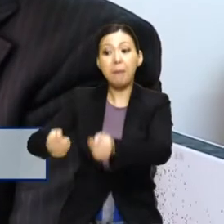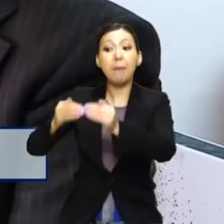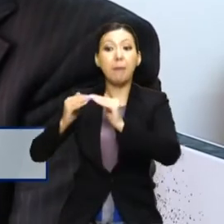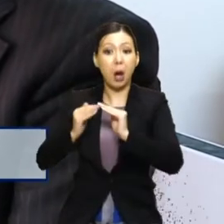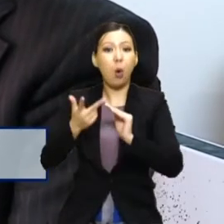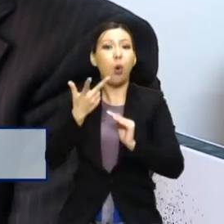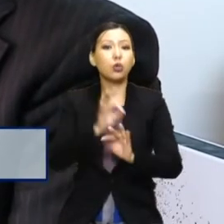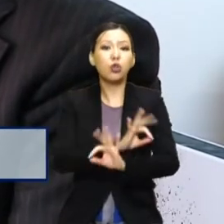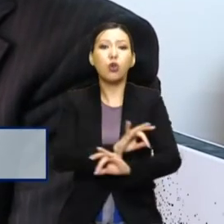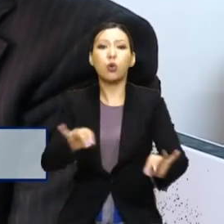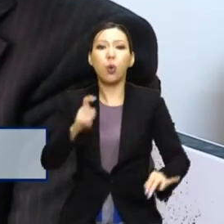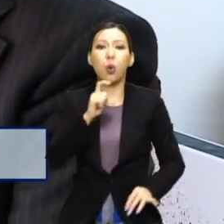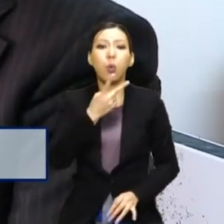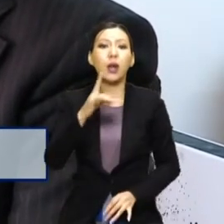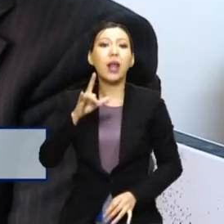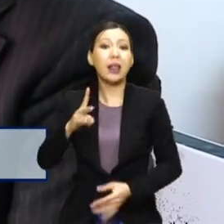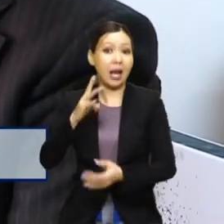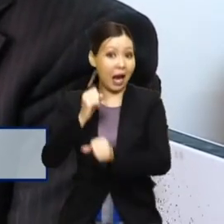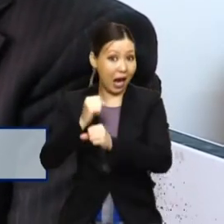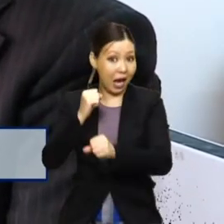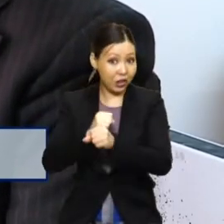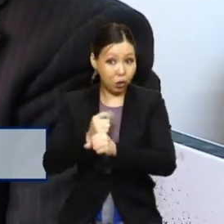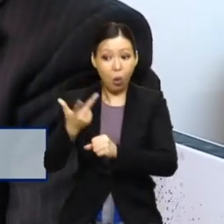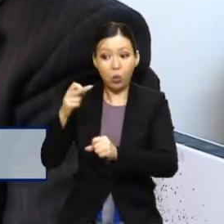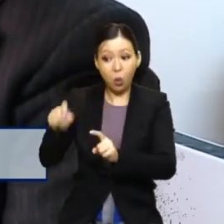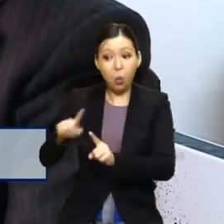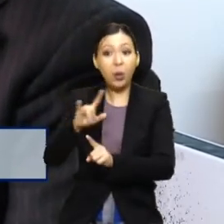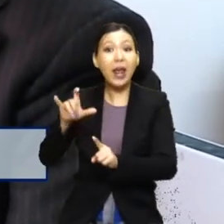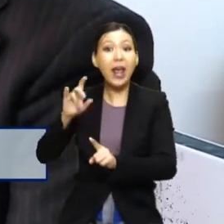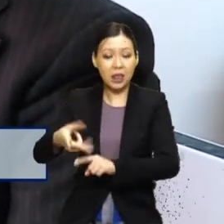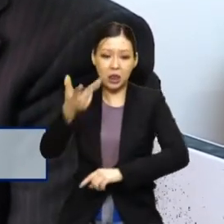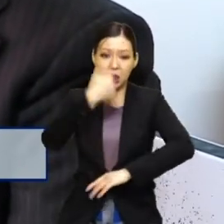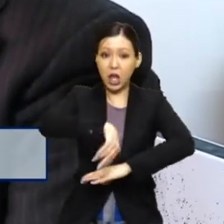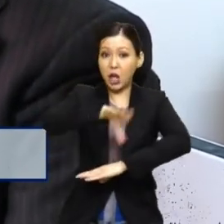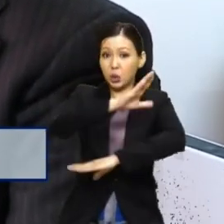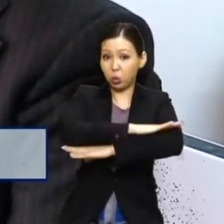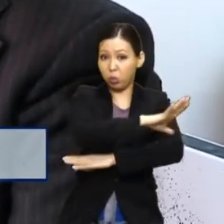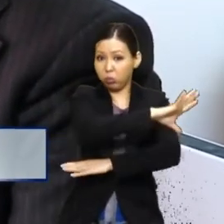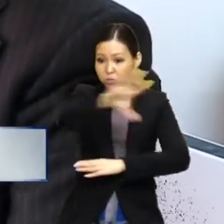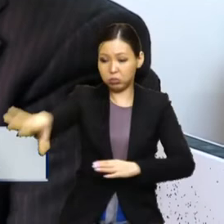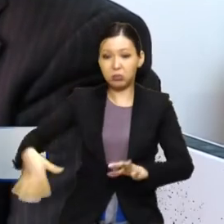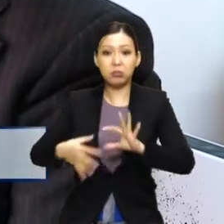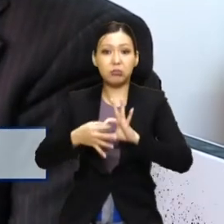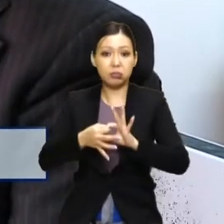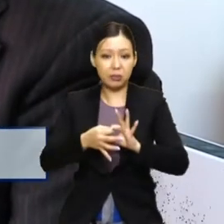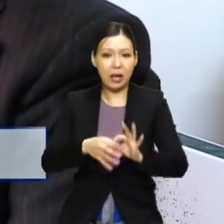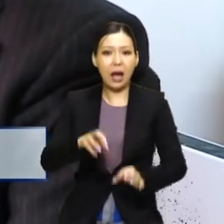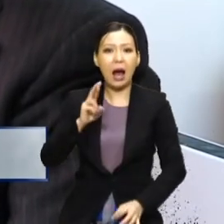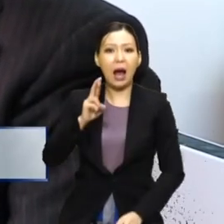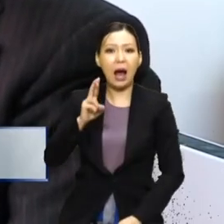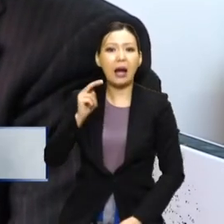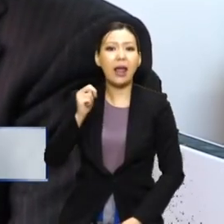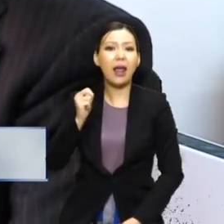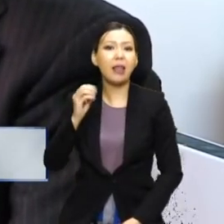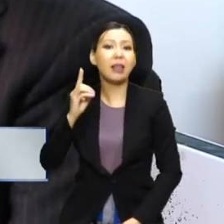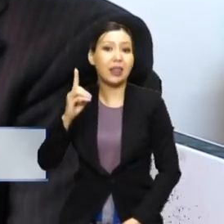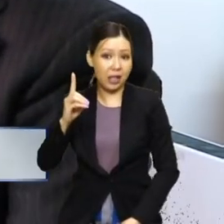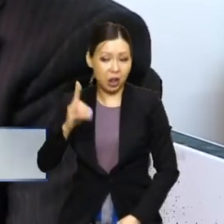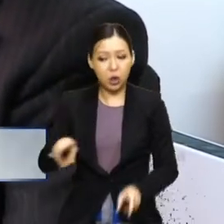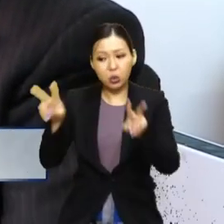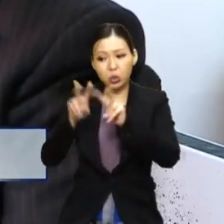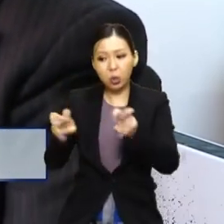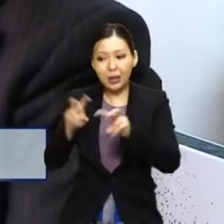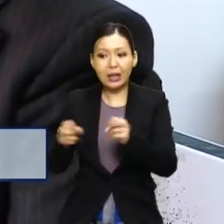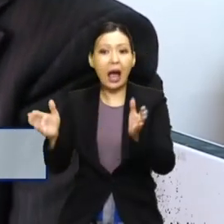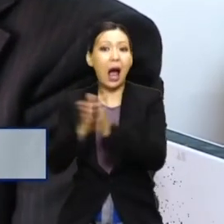ажиллаж байна. Энэ эрдэм хэмжээний хүрээлэнгүүдтэй их сургуулиуд одоо R&D буюу судалгаа хөгжүүлэлтийн чиглэлд хамтарч ажиллах шаардлага байна. Өөрөөр